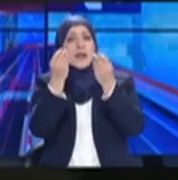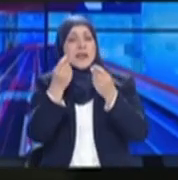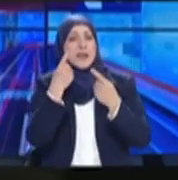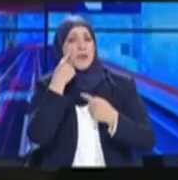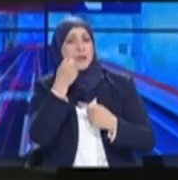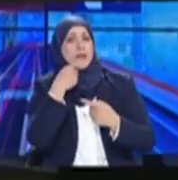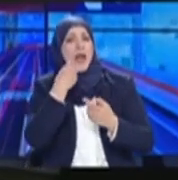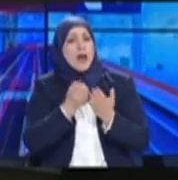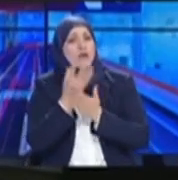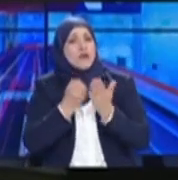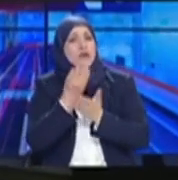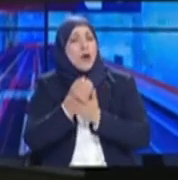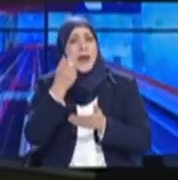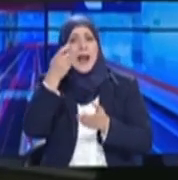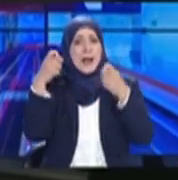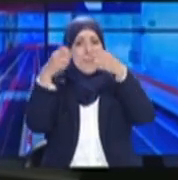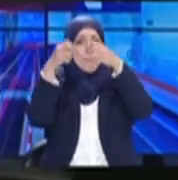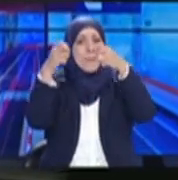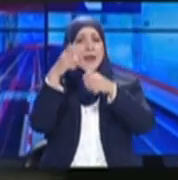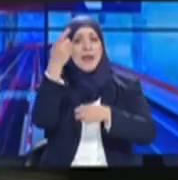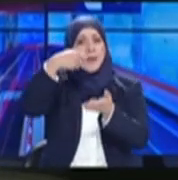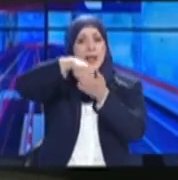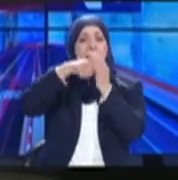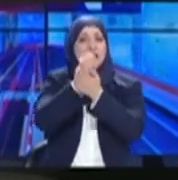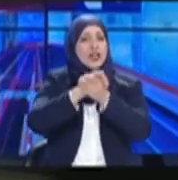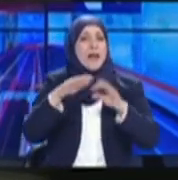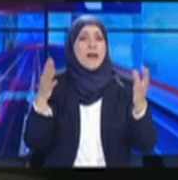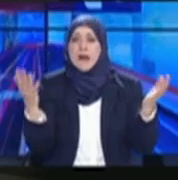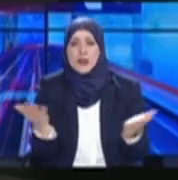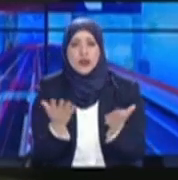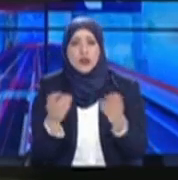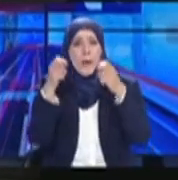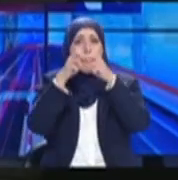الشيء الخاصه داخل وزاره التجاره اللي الاسعار